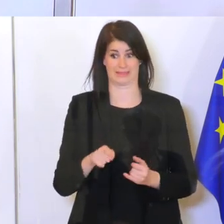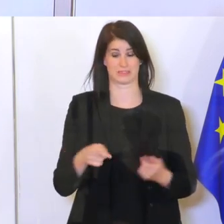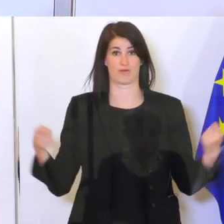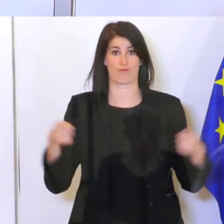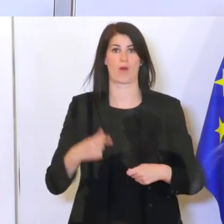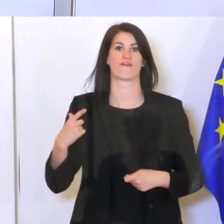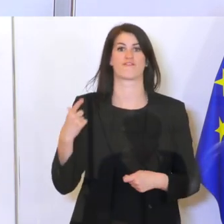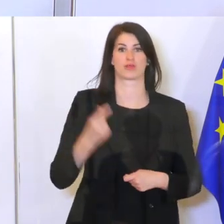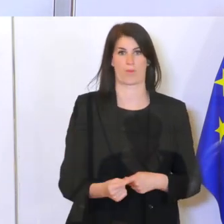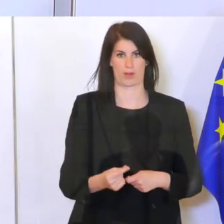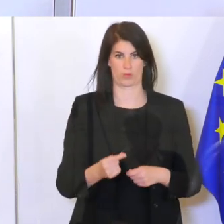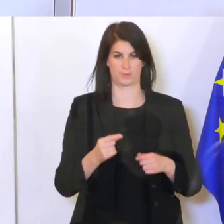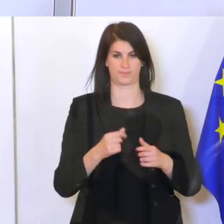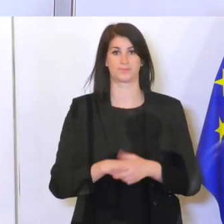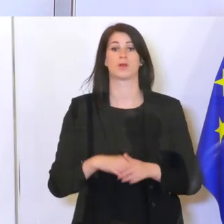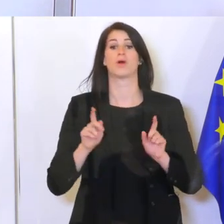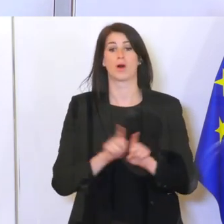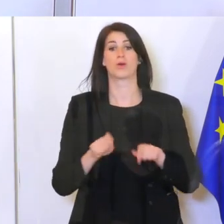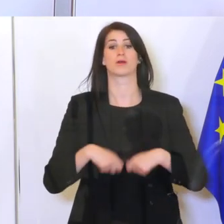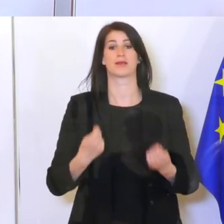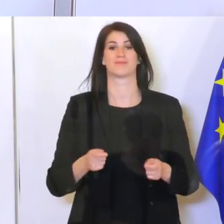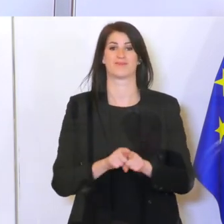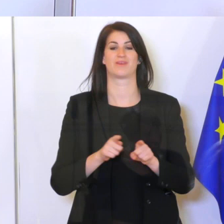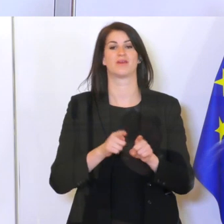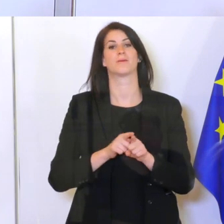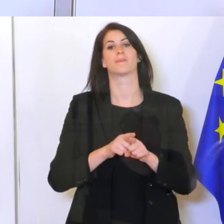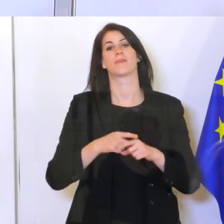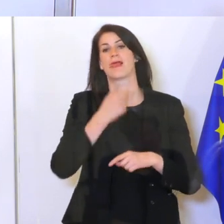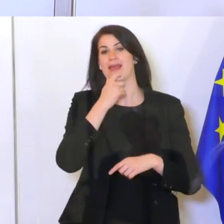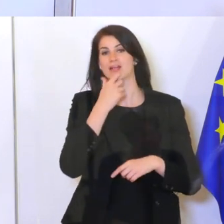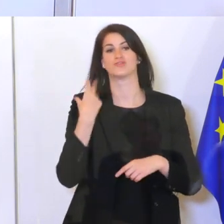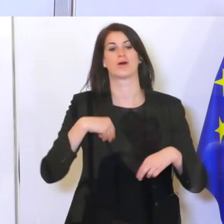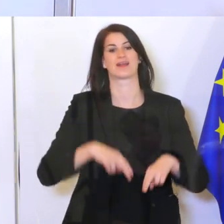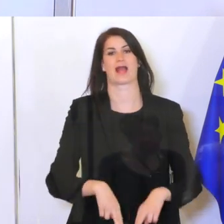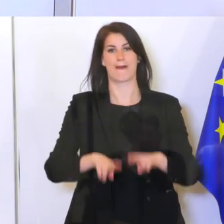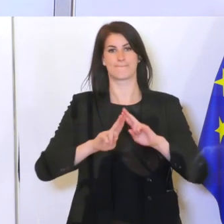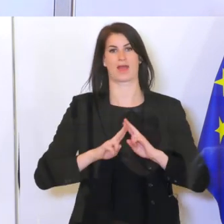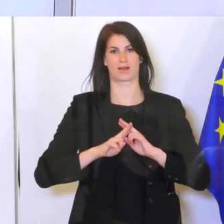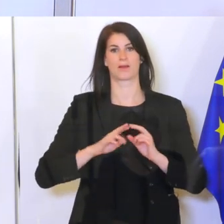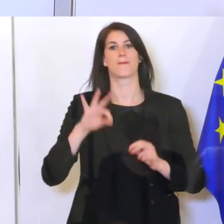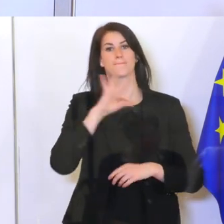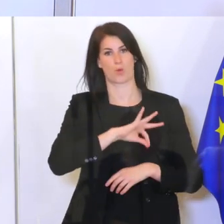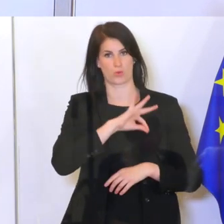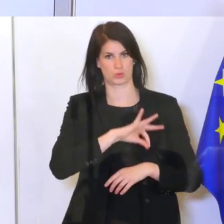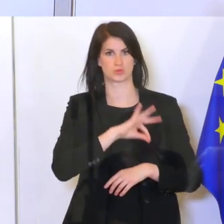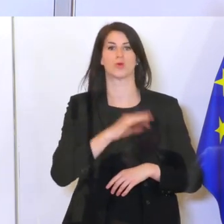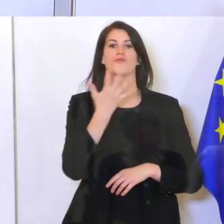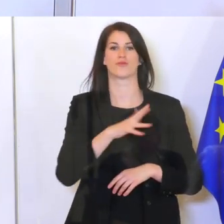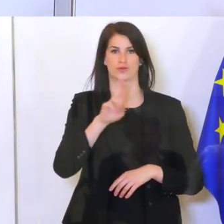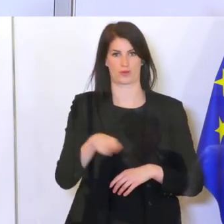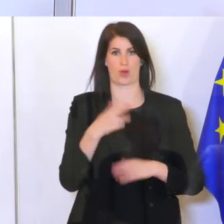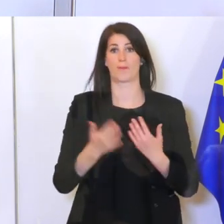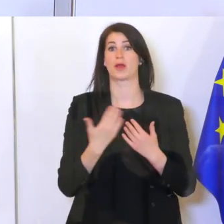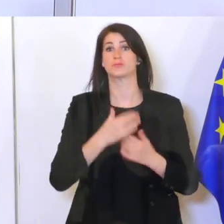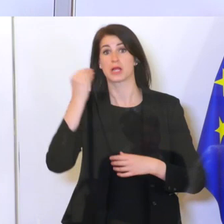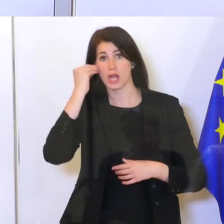und dann gibt es noch den Comeback-Bonus mit 500 Euro, also wenn Sie eine durchschnittliche Auszahlung von 1.000 Euro angenommen hätten, dann